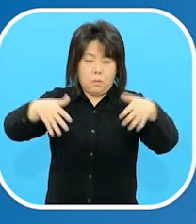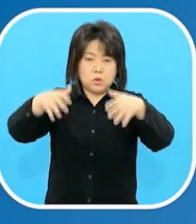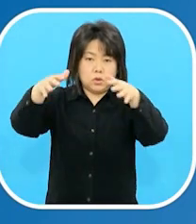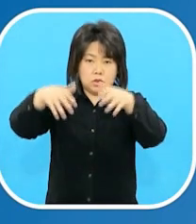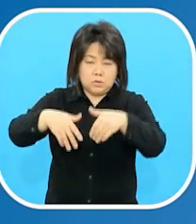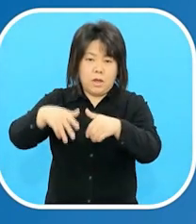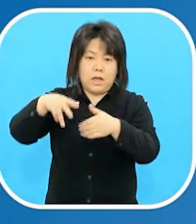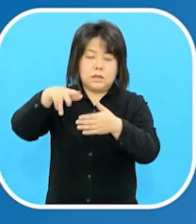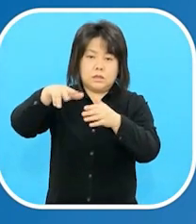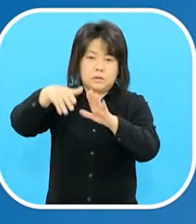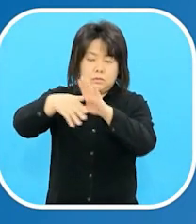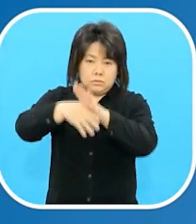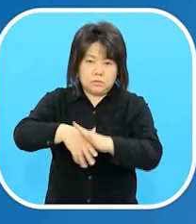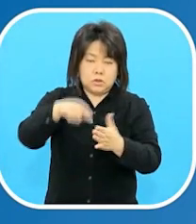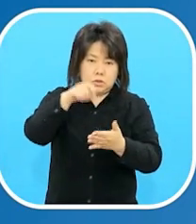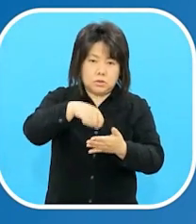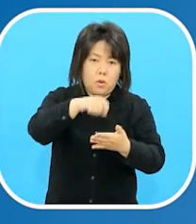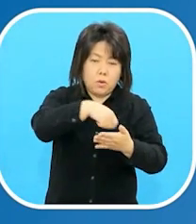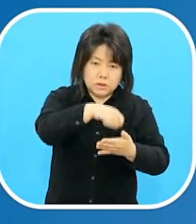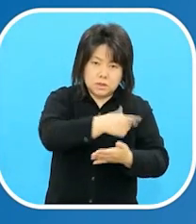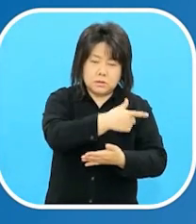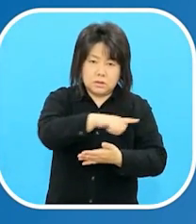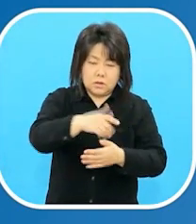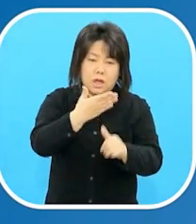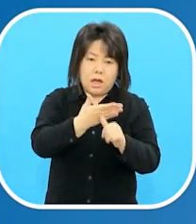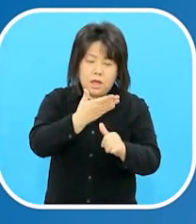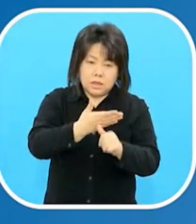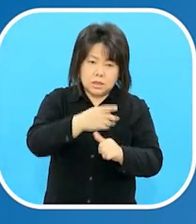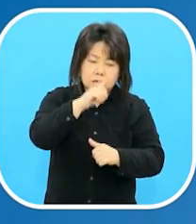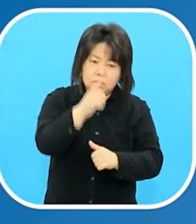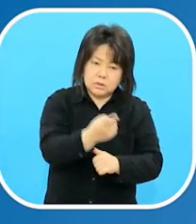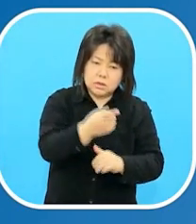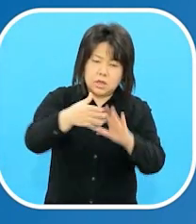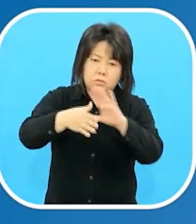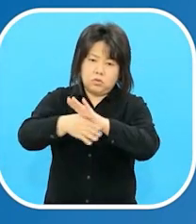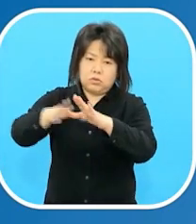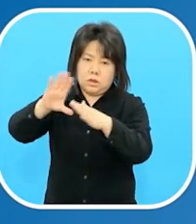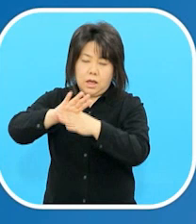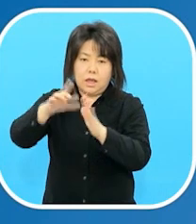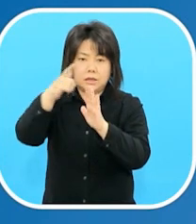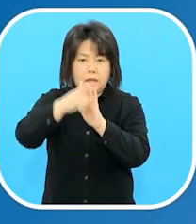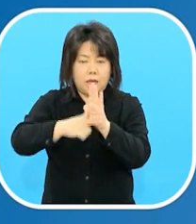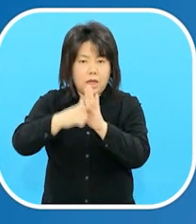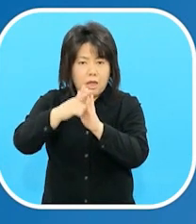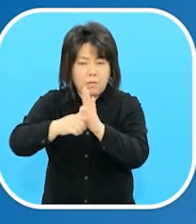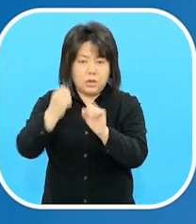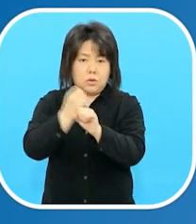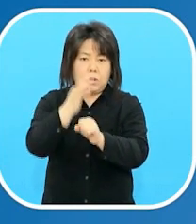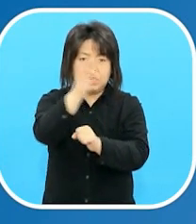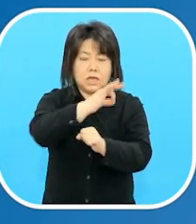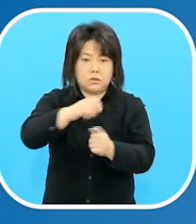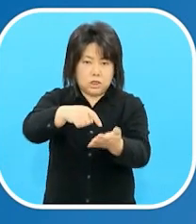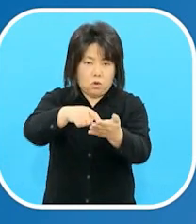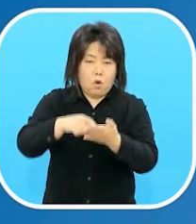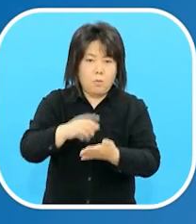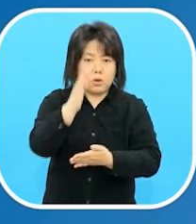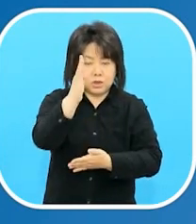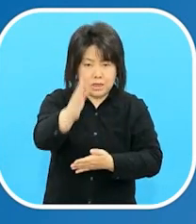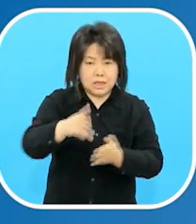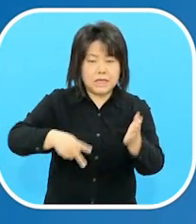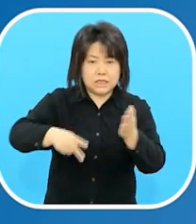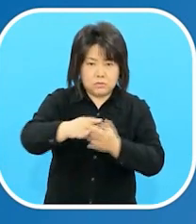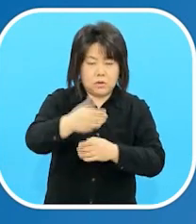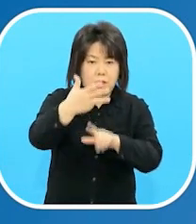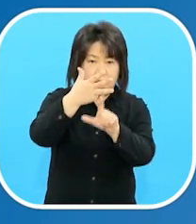説など秋田県が舞台、または秋田の自然や文化などを題材とした文学作品をご応募ください。締め切り